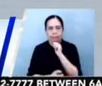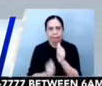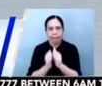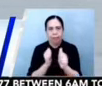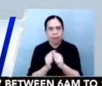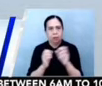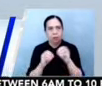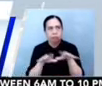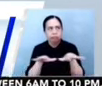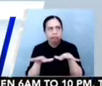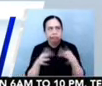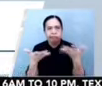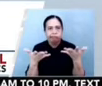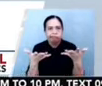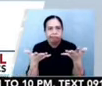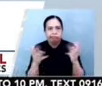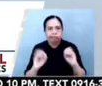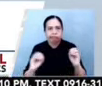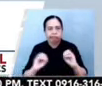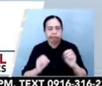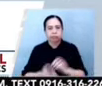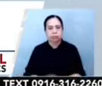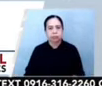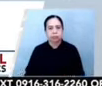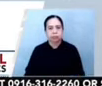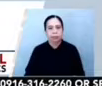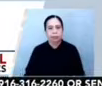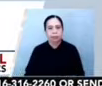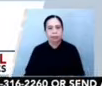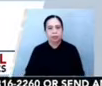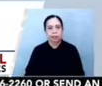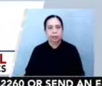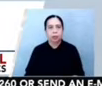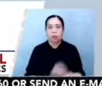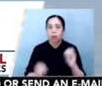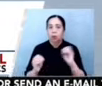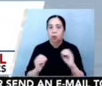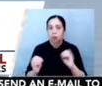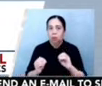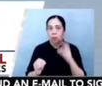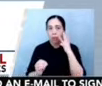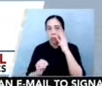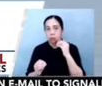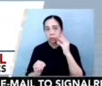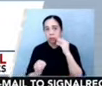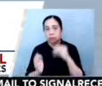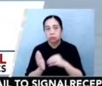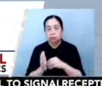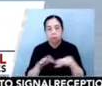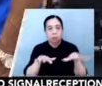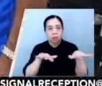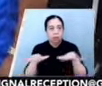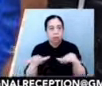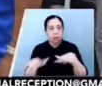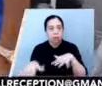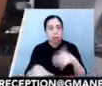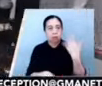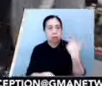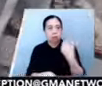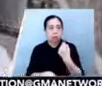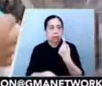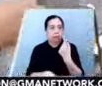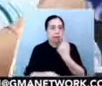nangyayari one pa rin siya kasi nga ah wala naman tayong wala nga tayong na record na earthquake for the past 11 days